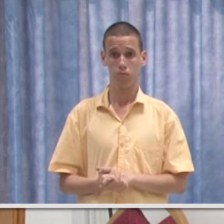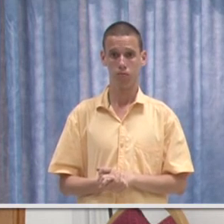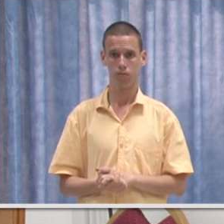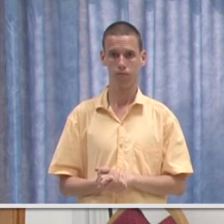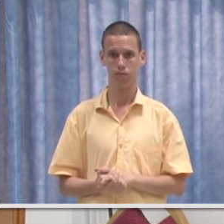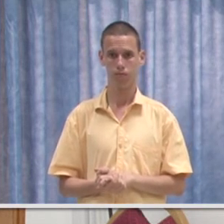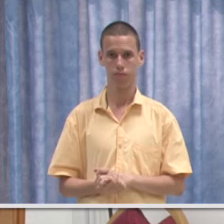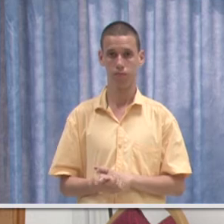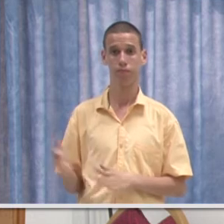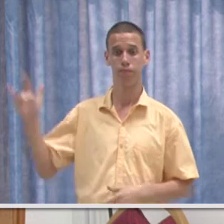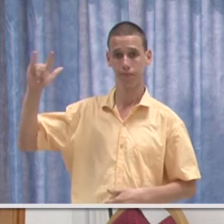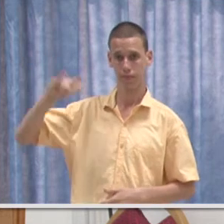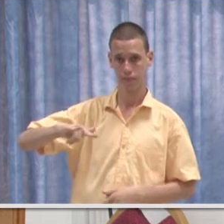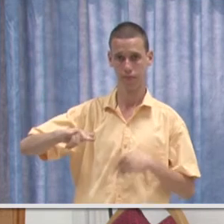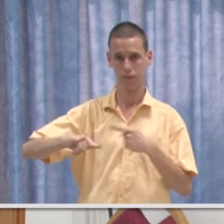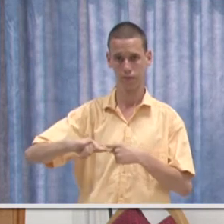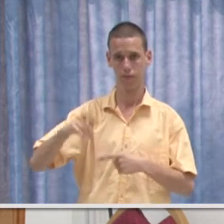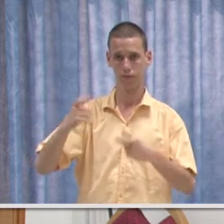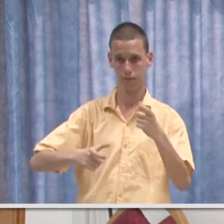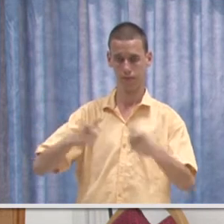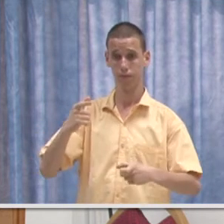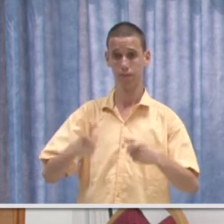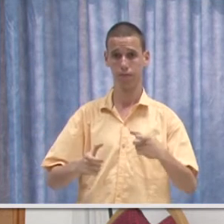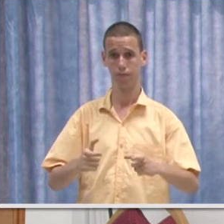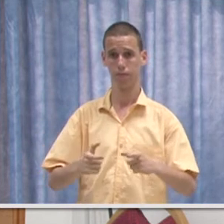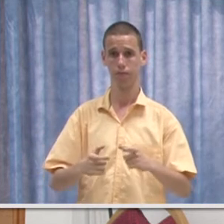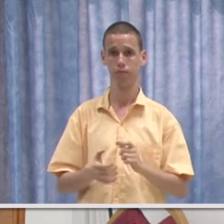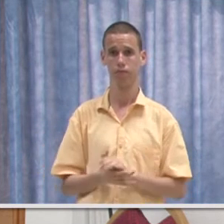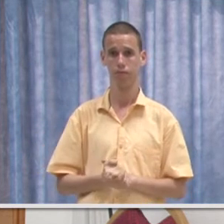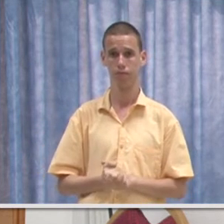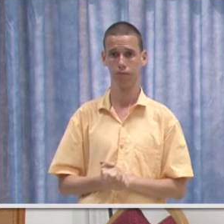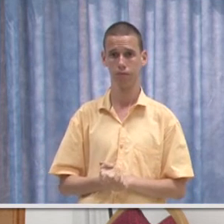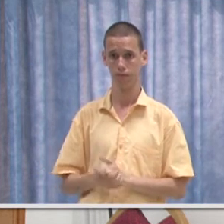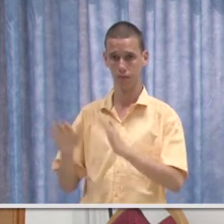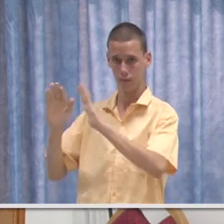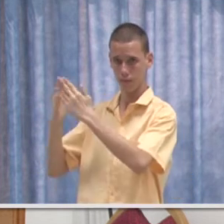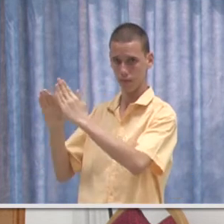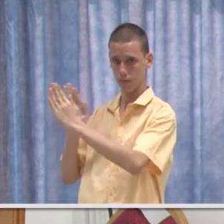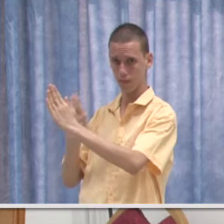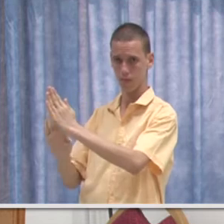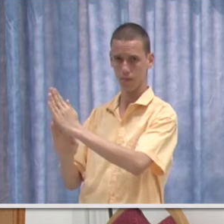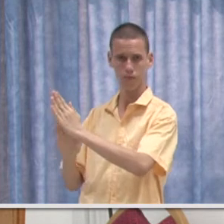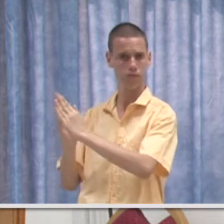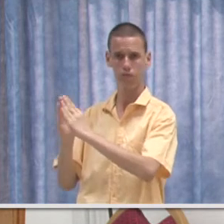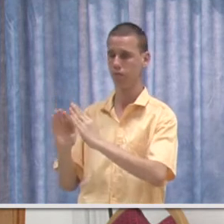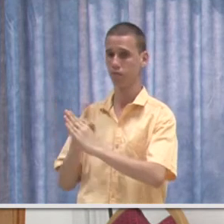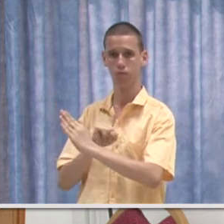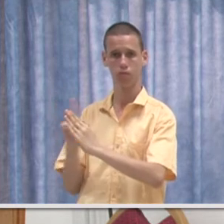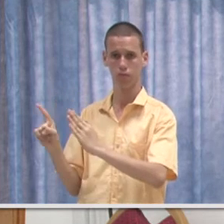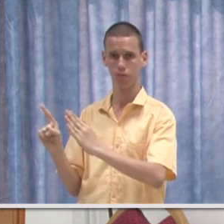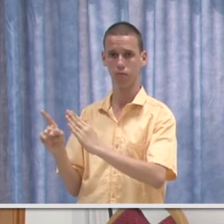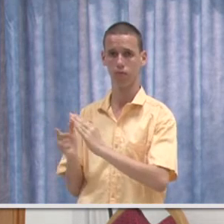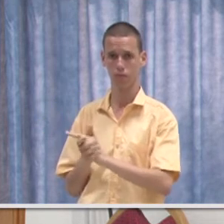un repatriation flight qui est dans la cour ou bien qui est en quarantaine dans la cour. Tout le monde est dans nos